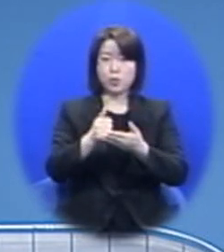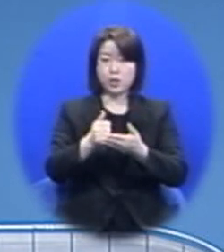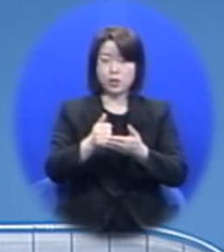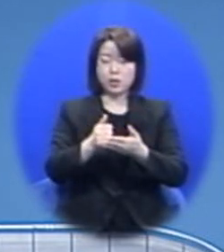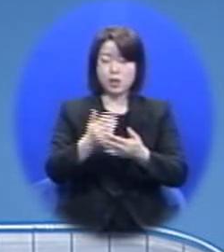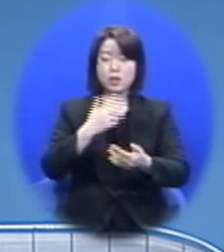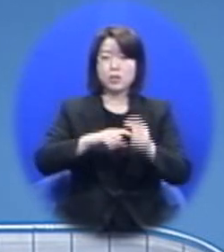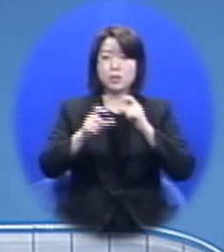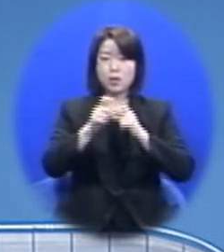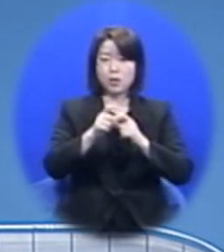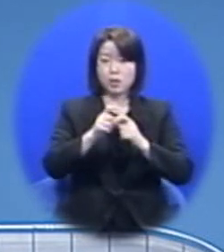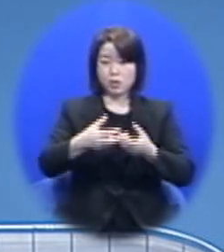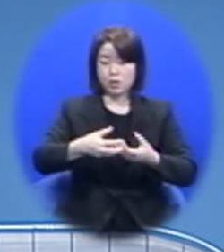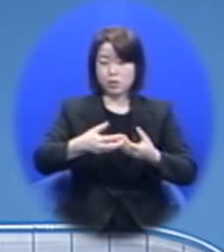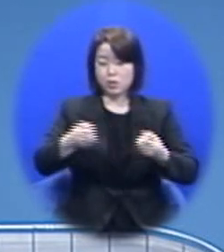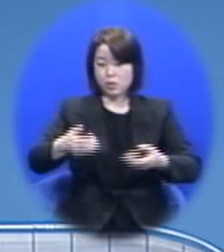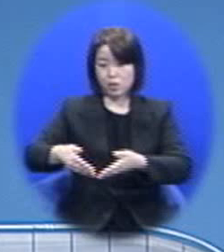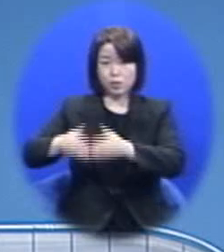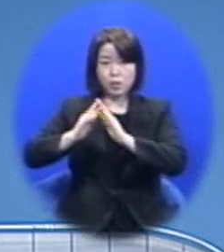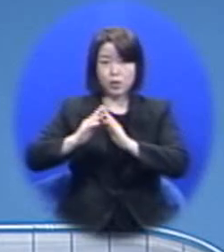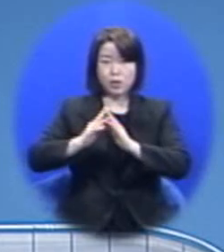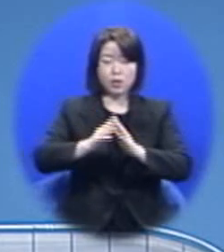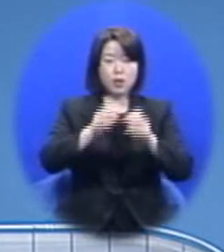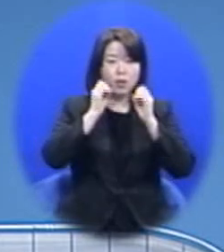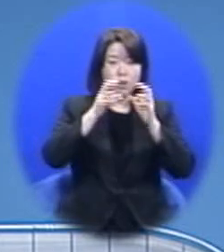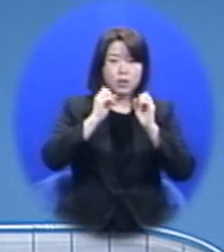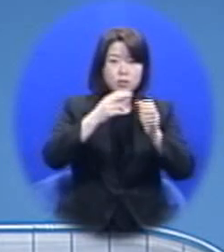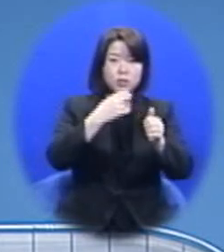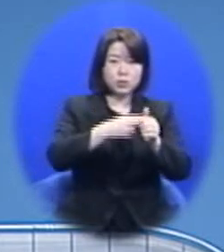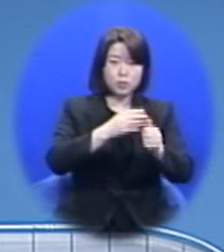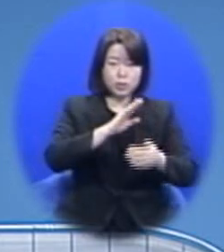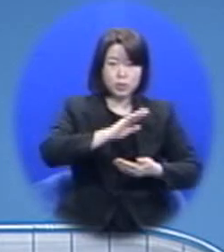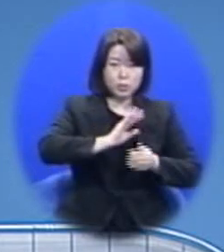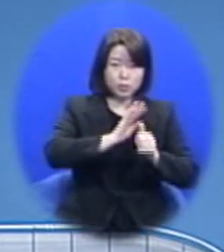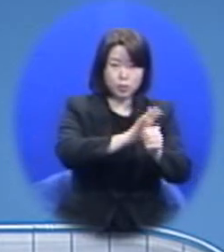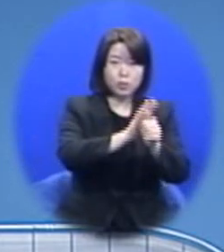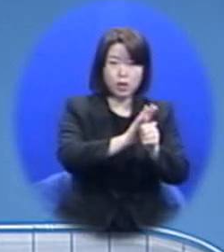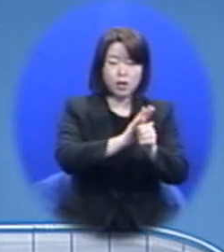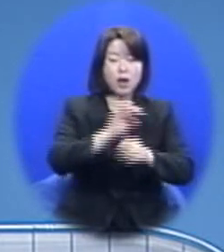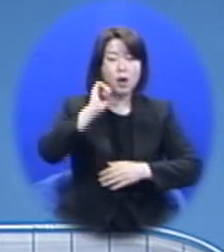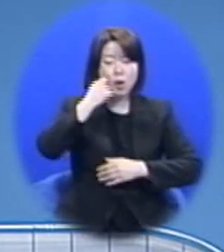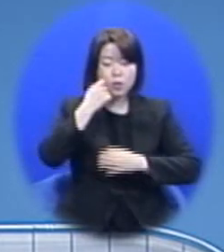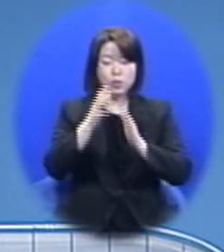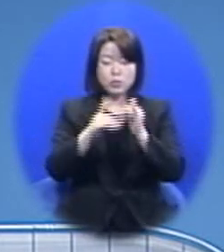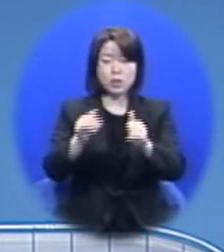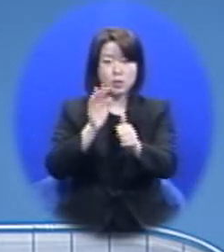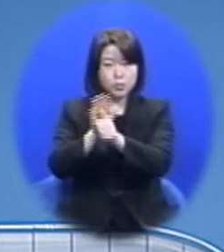개척해라, 선교를 해라, 어려운 사람을 도우라,